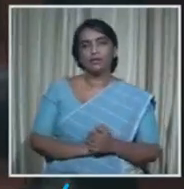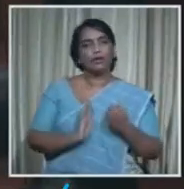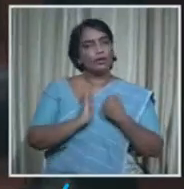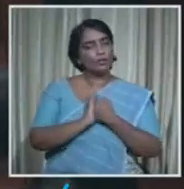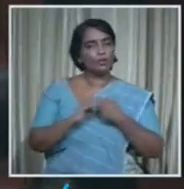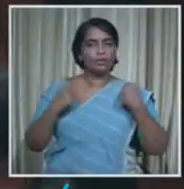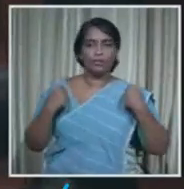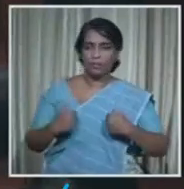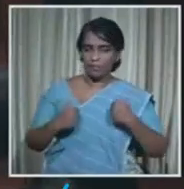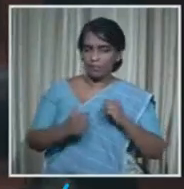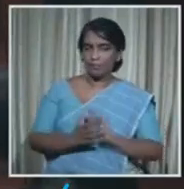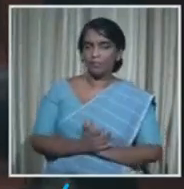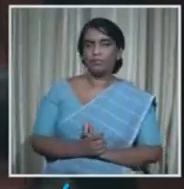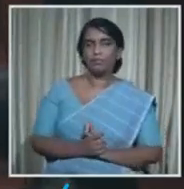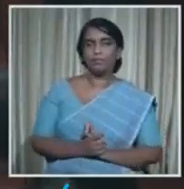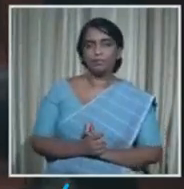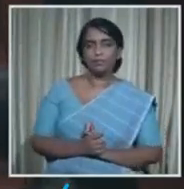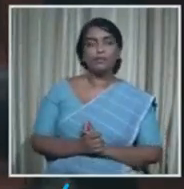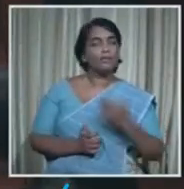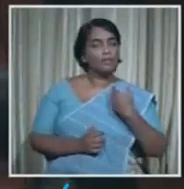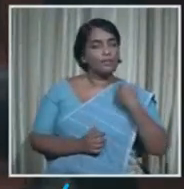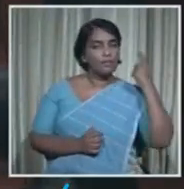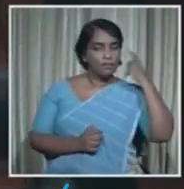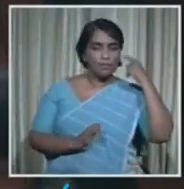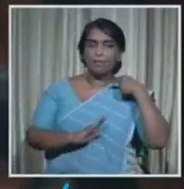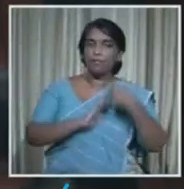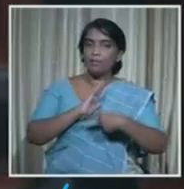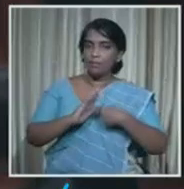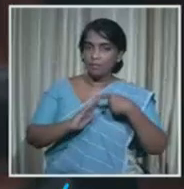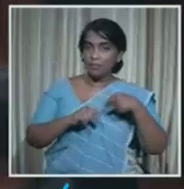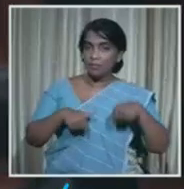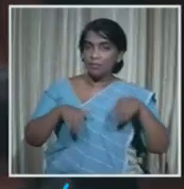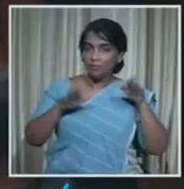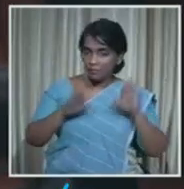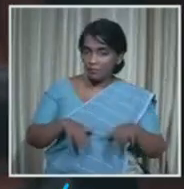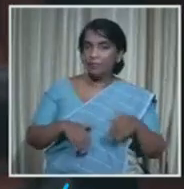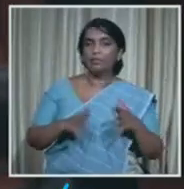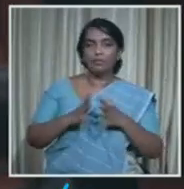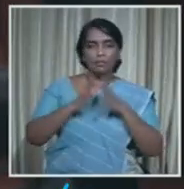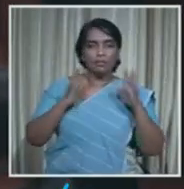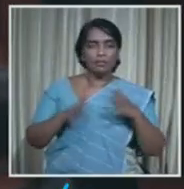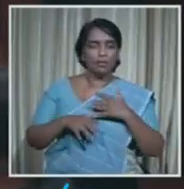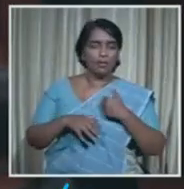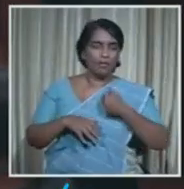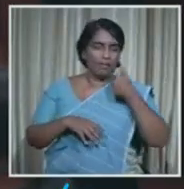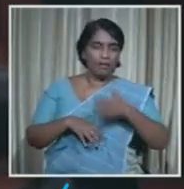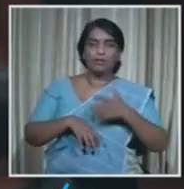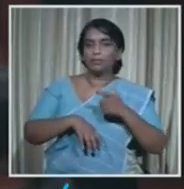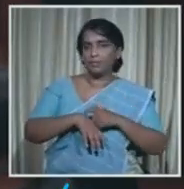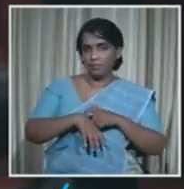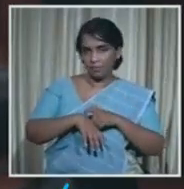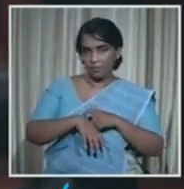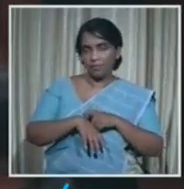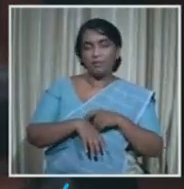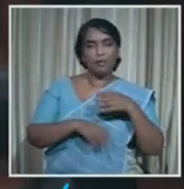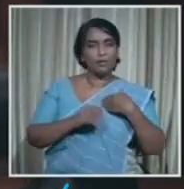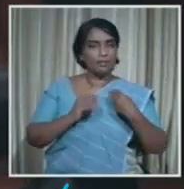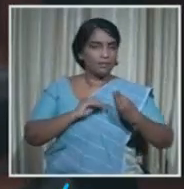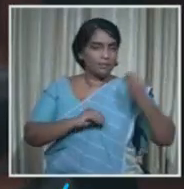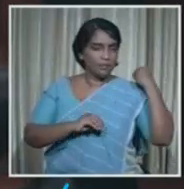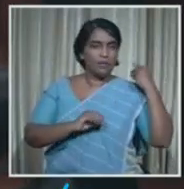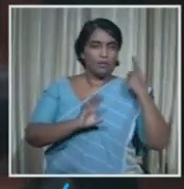සභාපතිතුමනි අපි හිතනවා අපේ රට මේ වෙලාවේ තිබෙන ඉතාමත් තීරණාත්මක තැනක මෑත